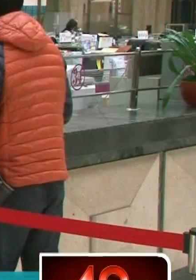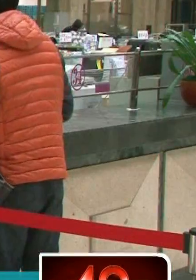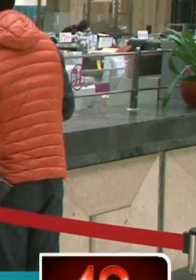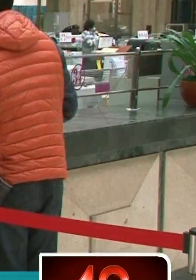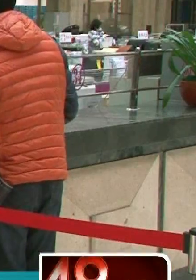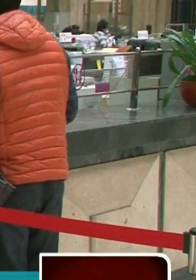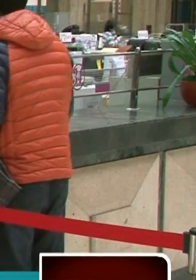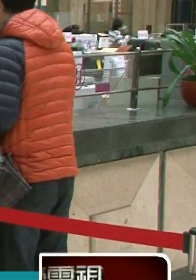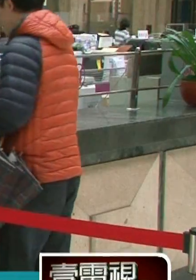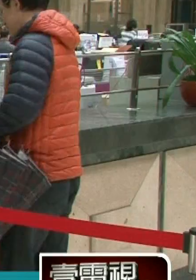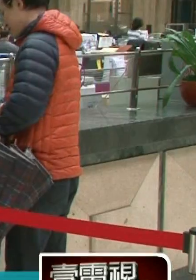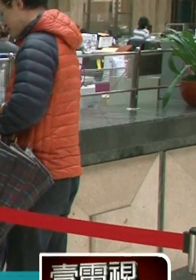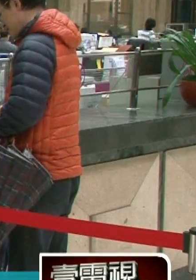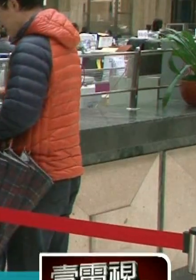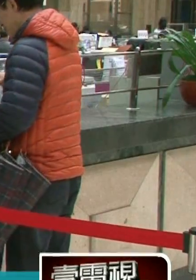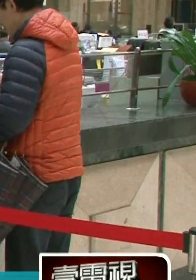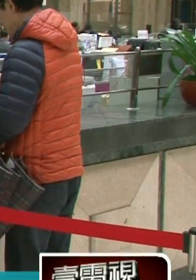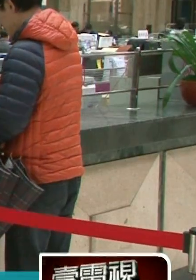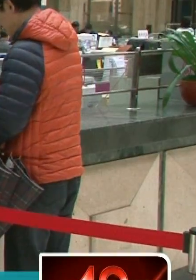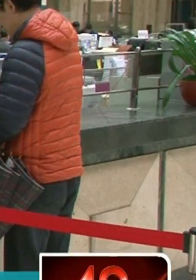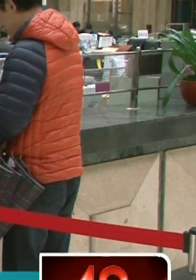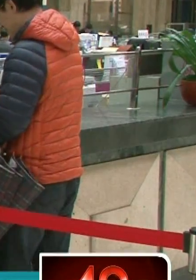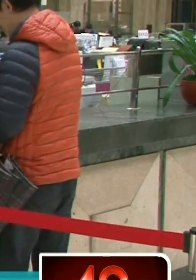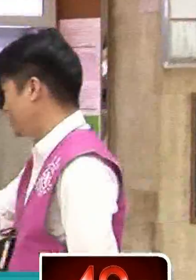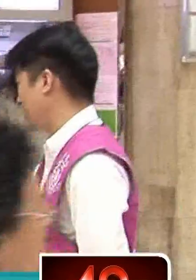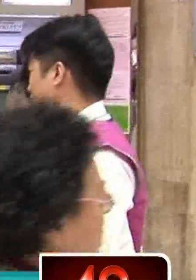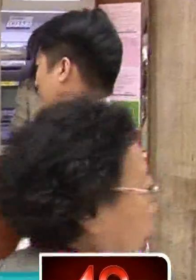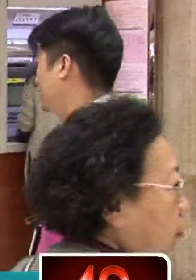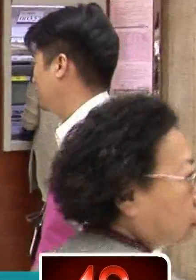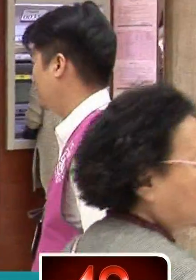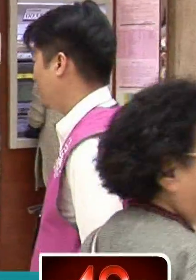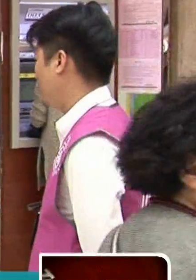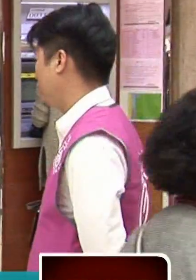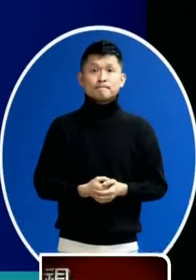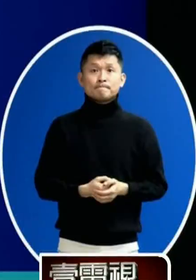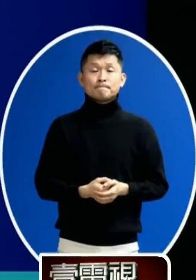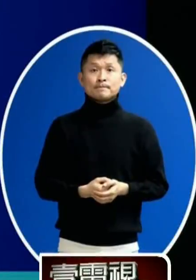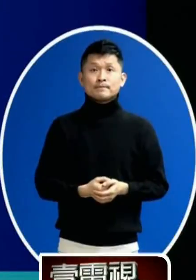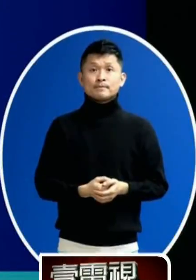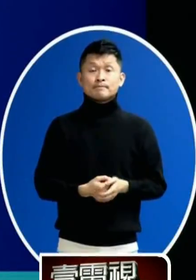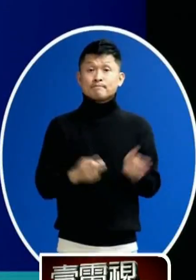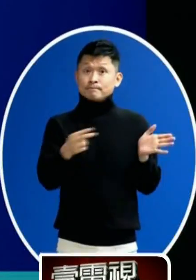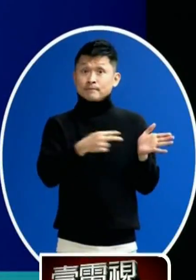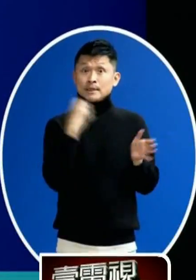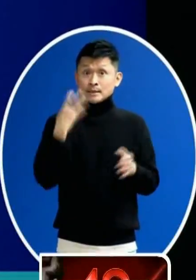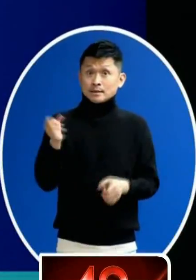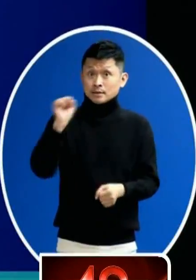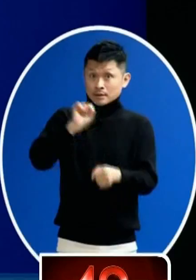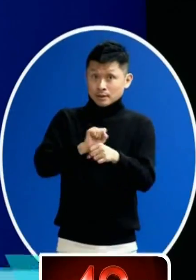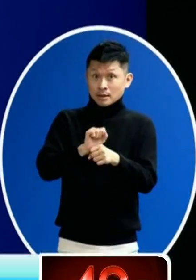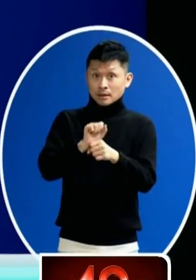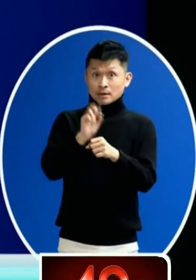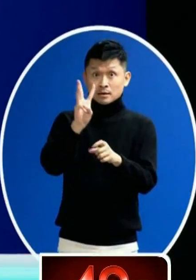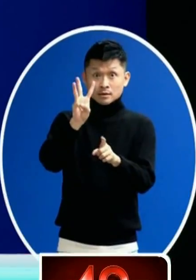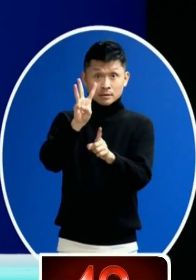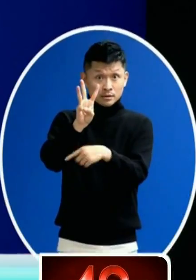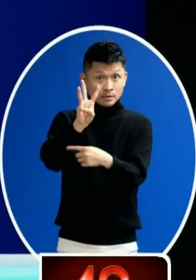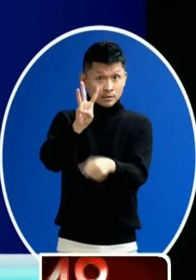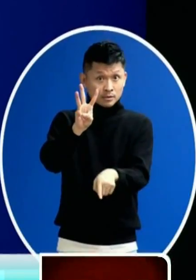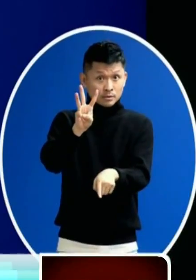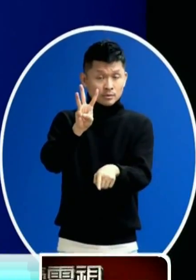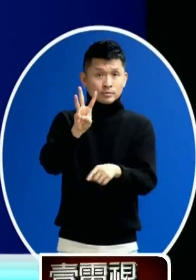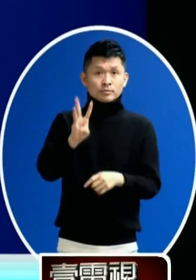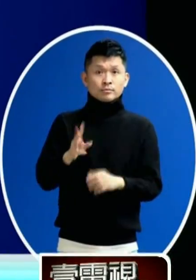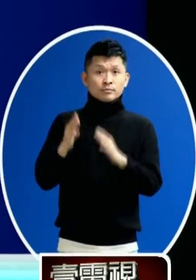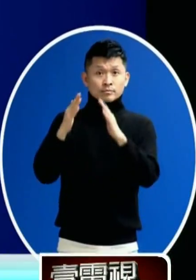员案17472，就是因为人到过银行，延伸出新的传播链。 有新增三个这个跟